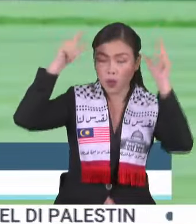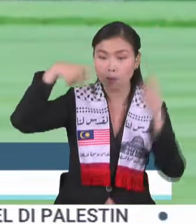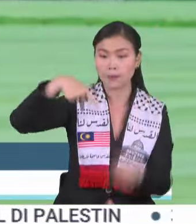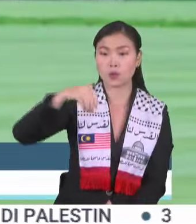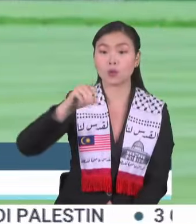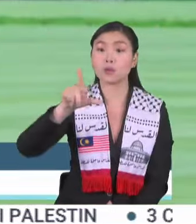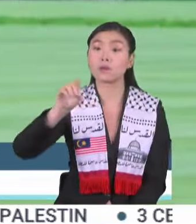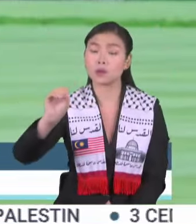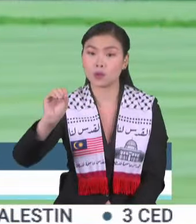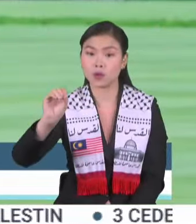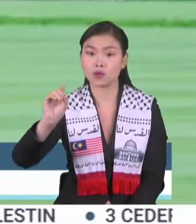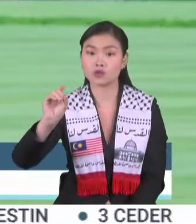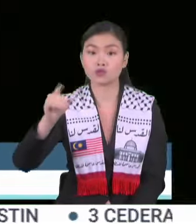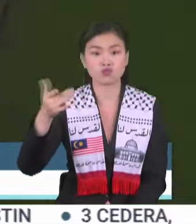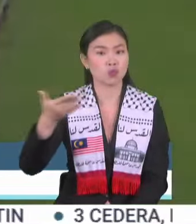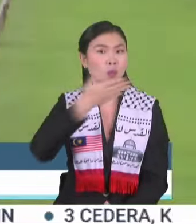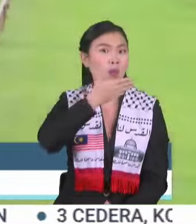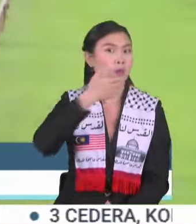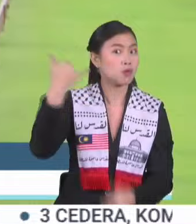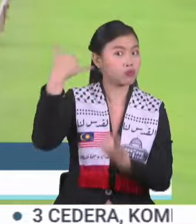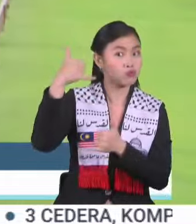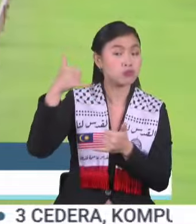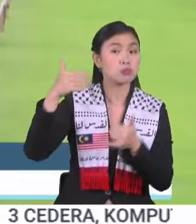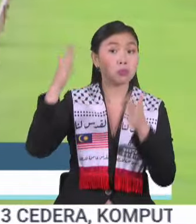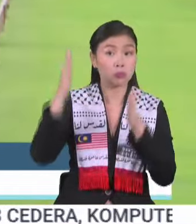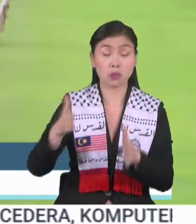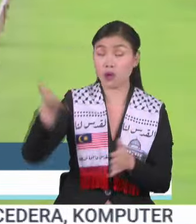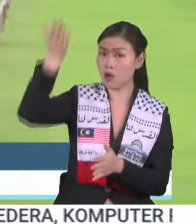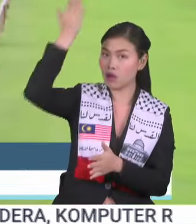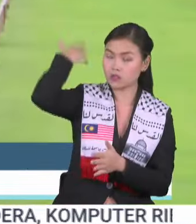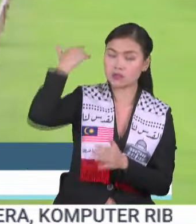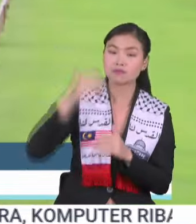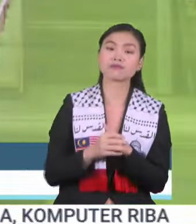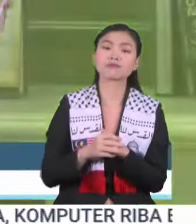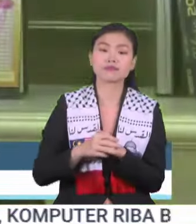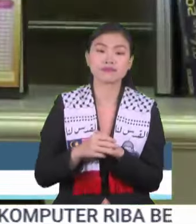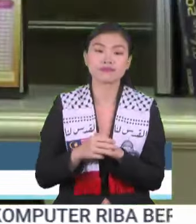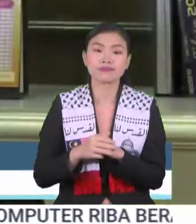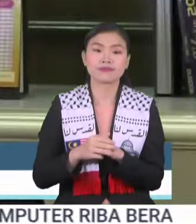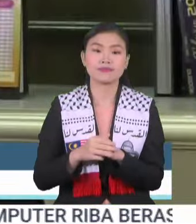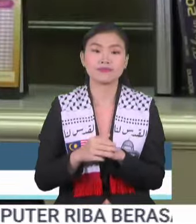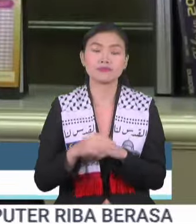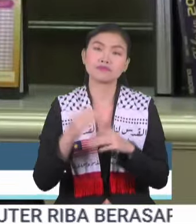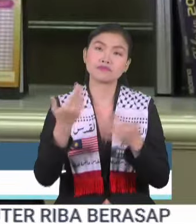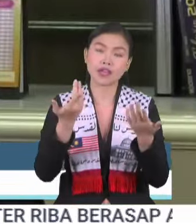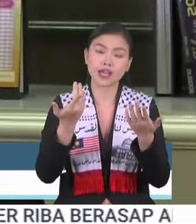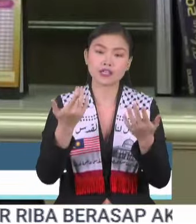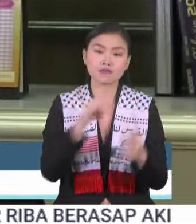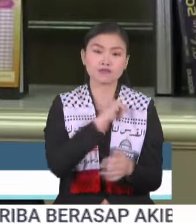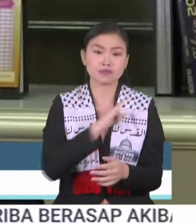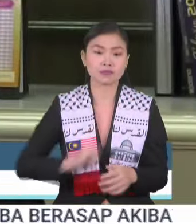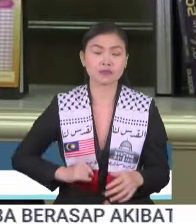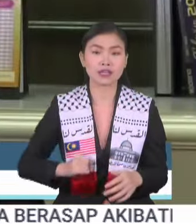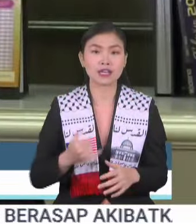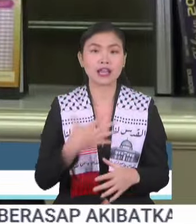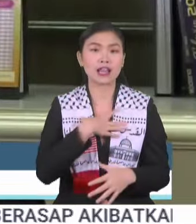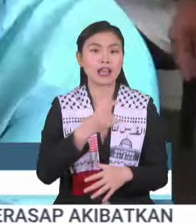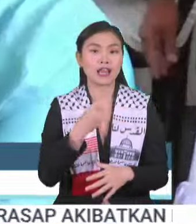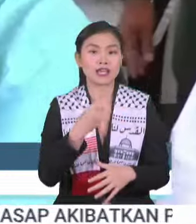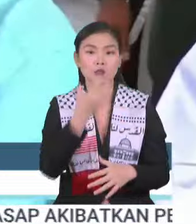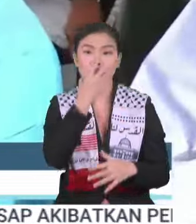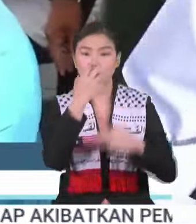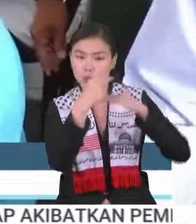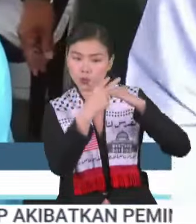well known, one of the best polo players masa pada itu. Lepas tu, tuanku suka snorkeling atau